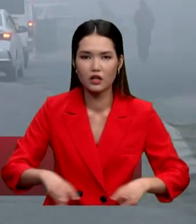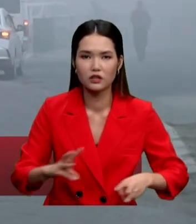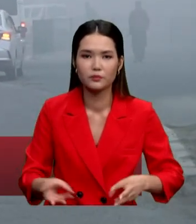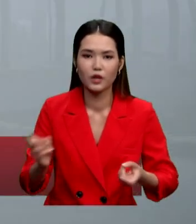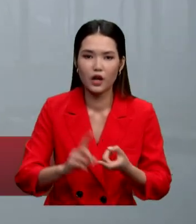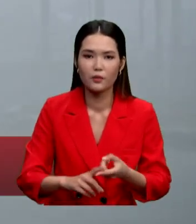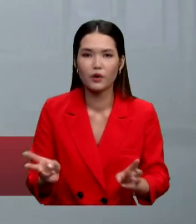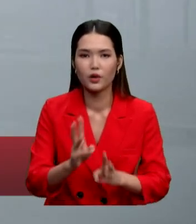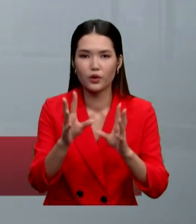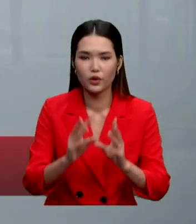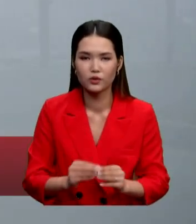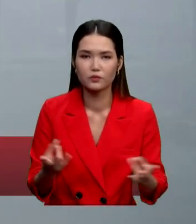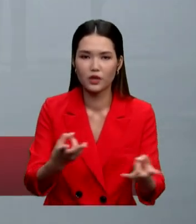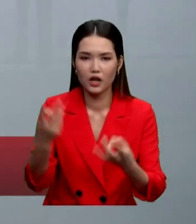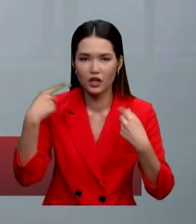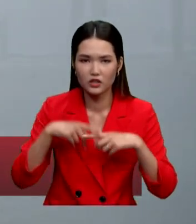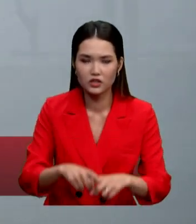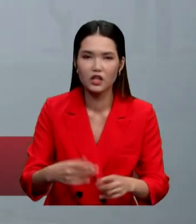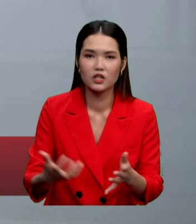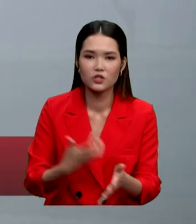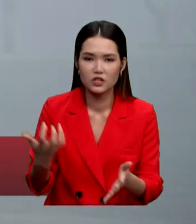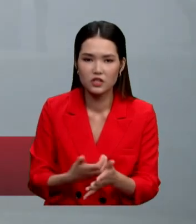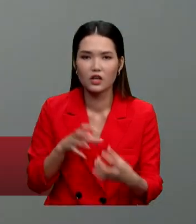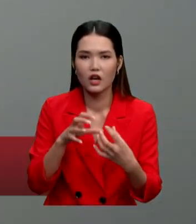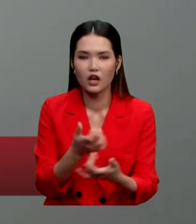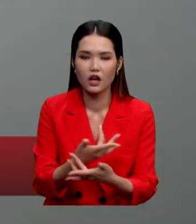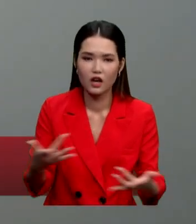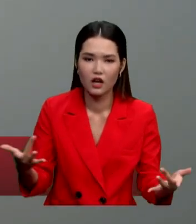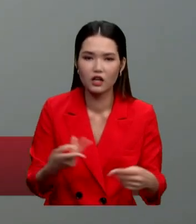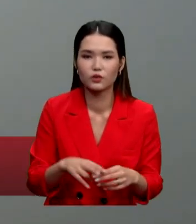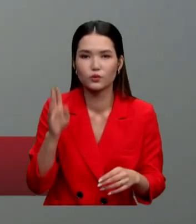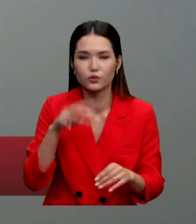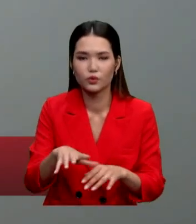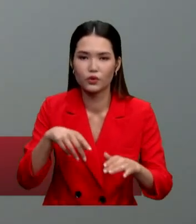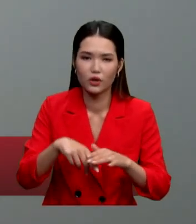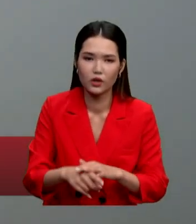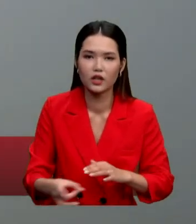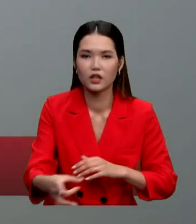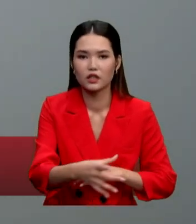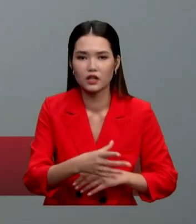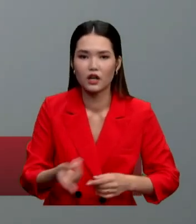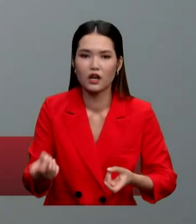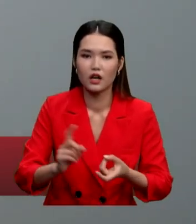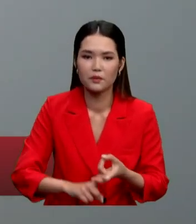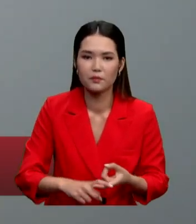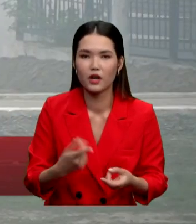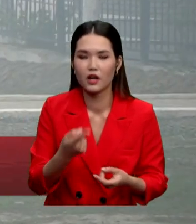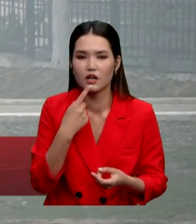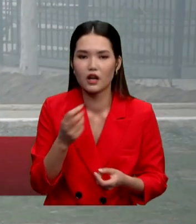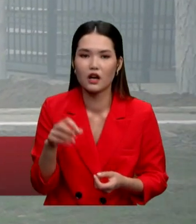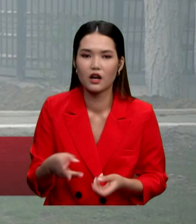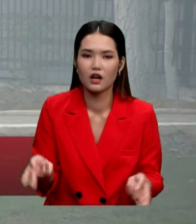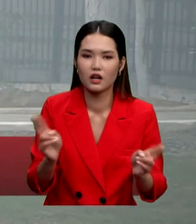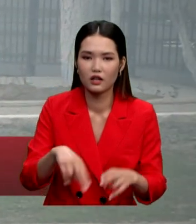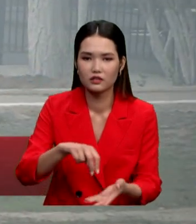өртті сөндіруге қажетті техника жеткіліксіз, үнемі Ресейден алынатын керек жарақ көрші елдегі саяси ахуалға байланысты былтыр жеткізілмей қалыпты.